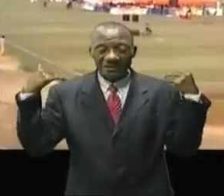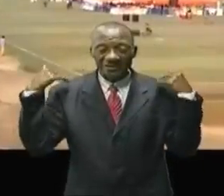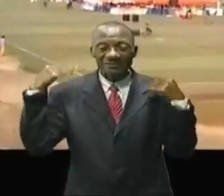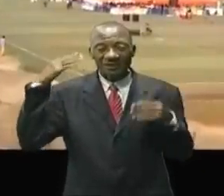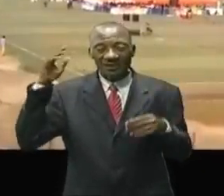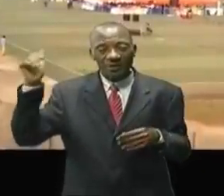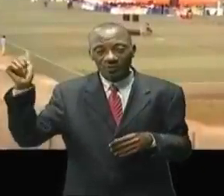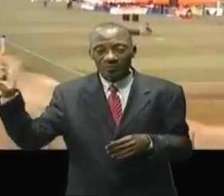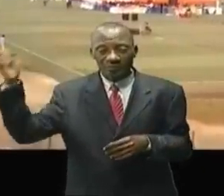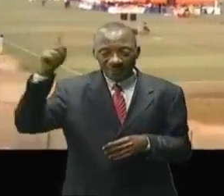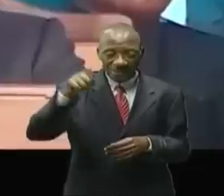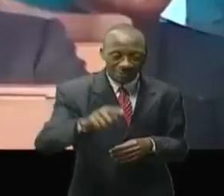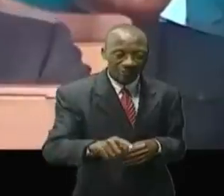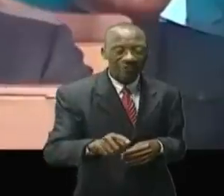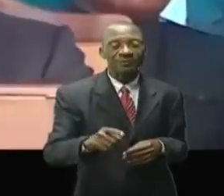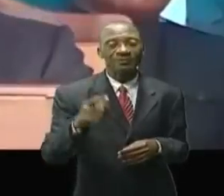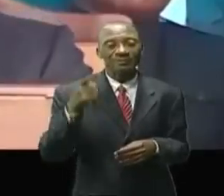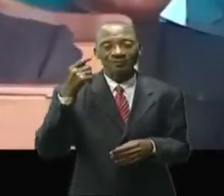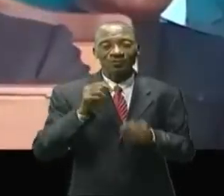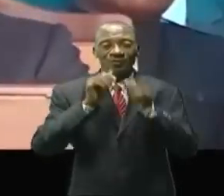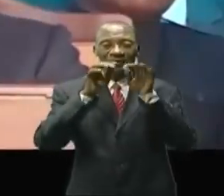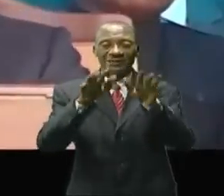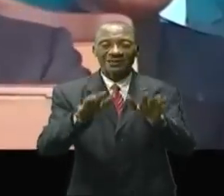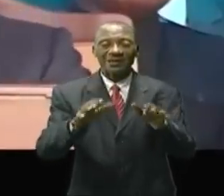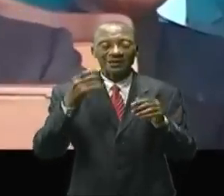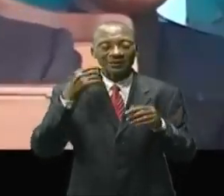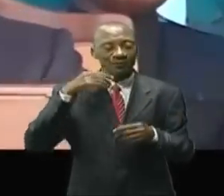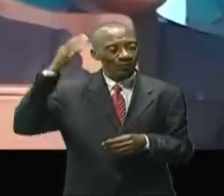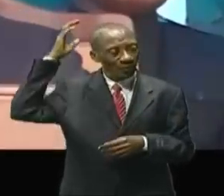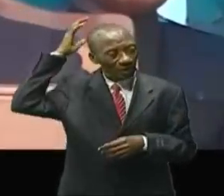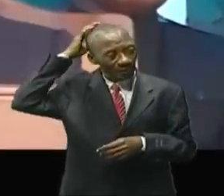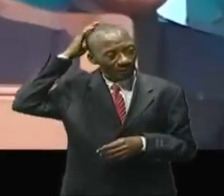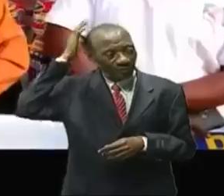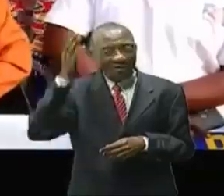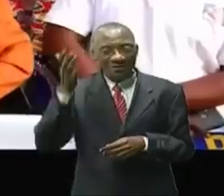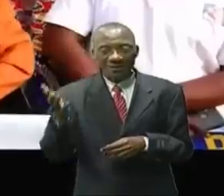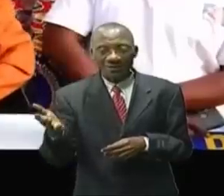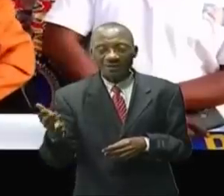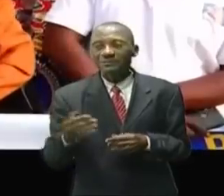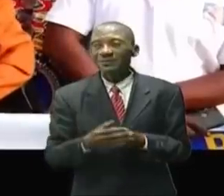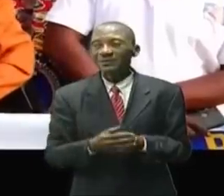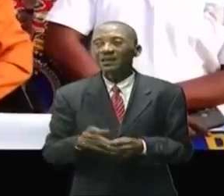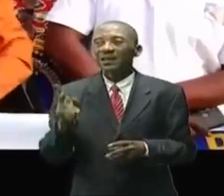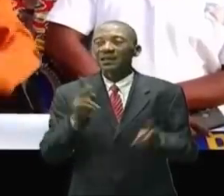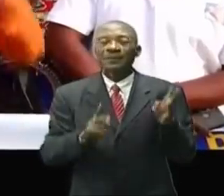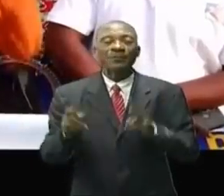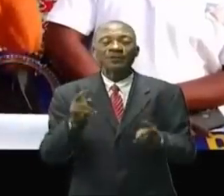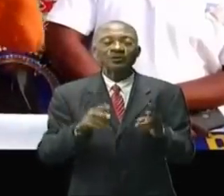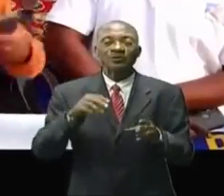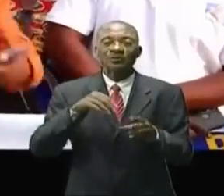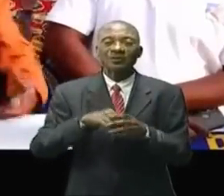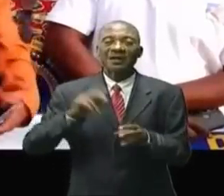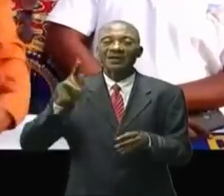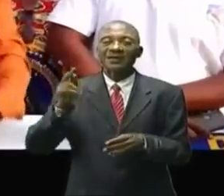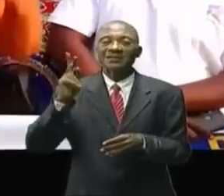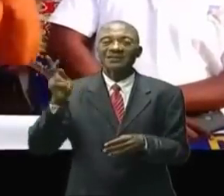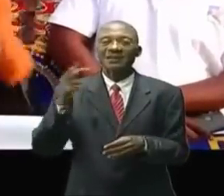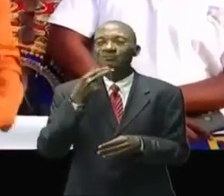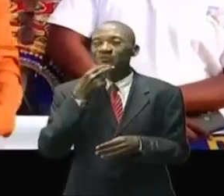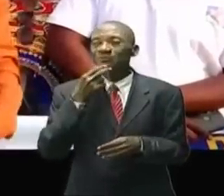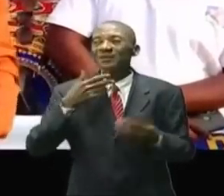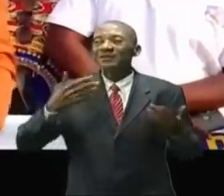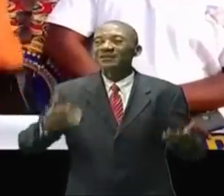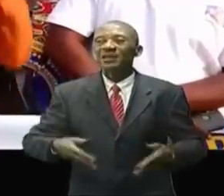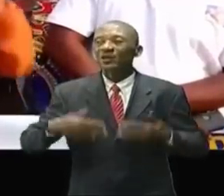9h et bientôt 16h. Il était en face de la population escassayenne qui est venue,